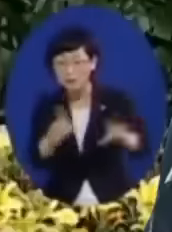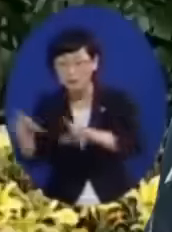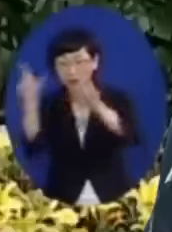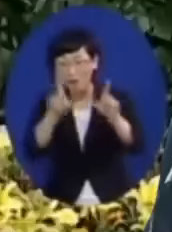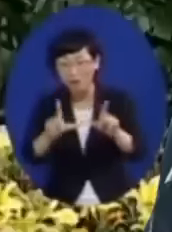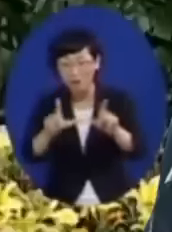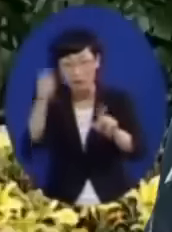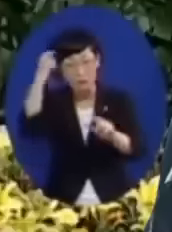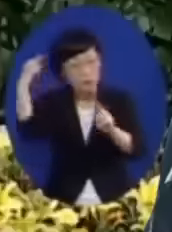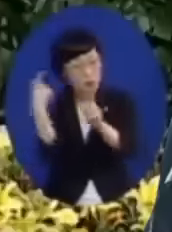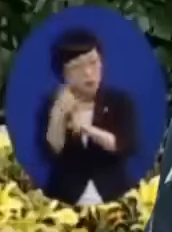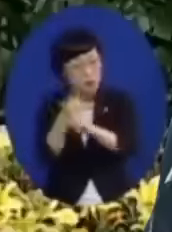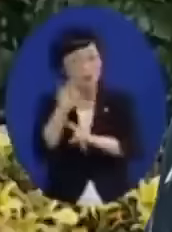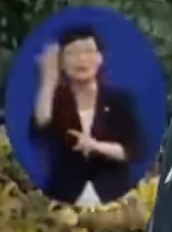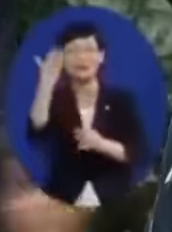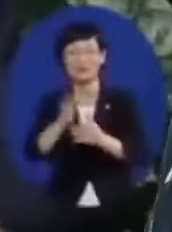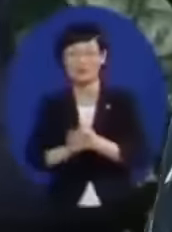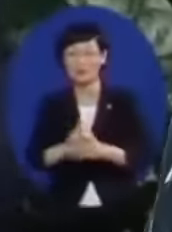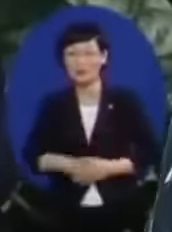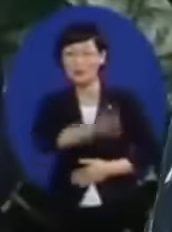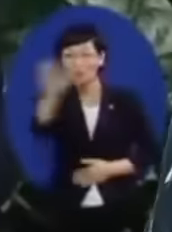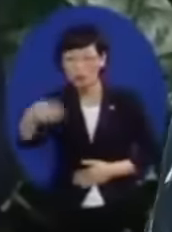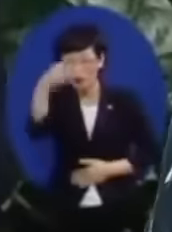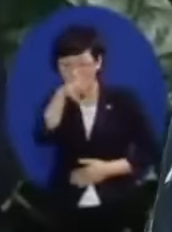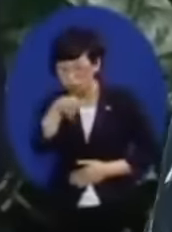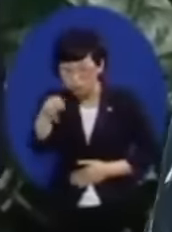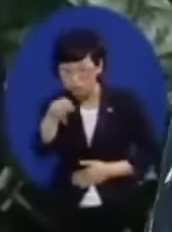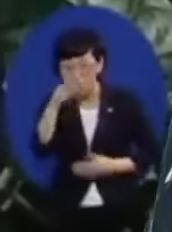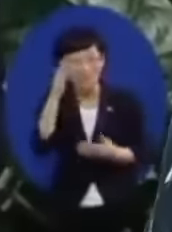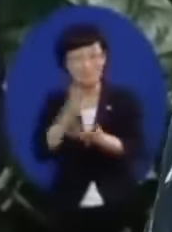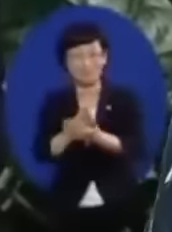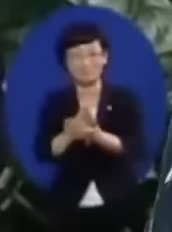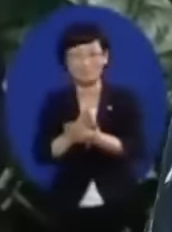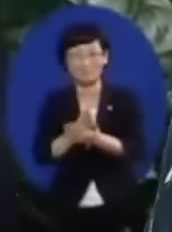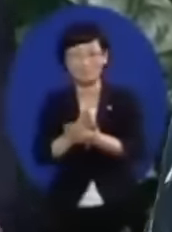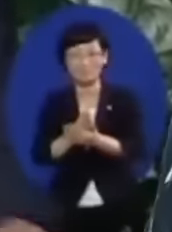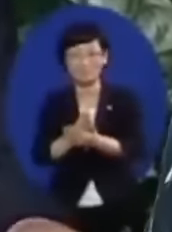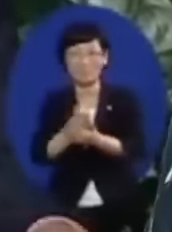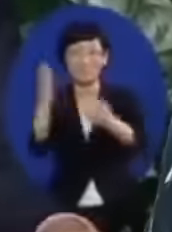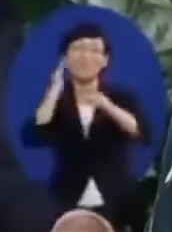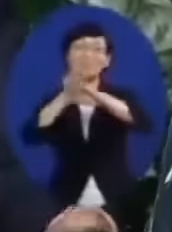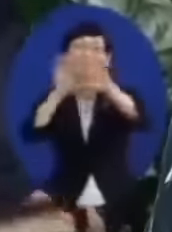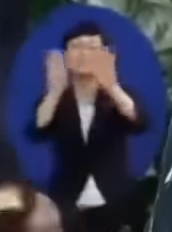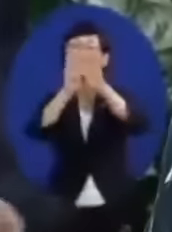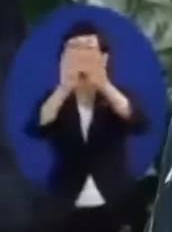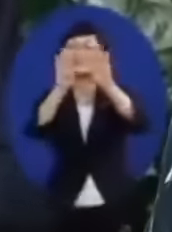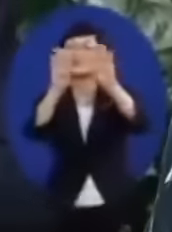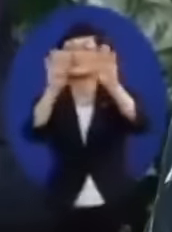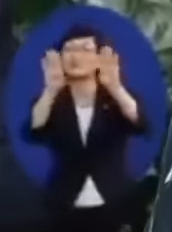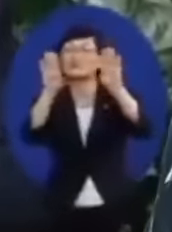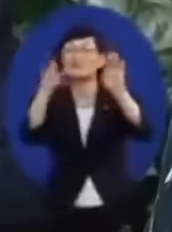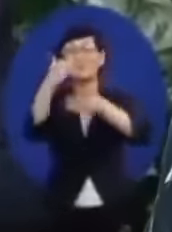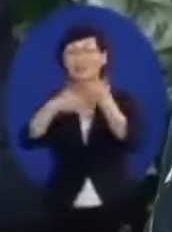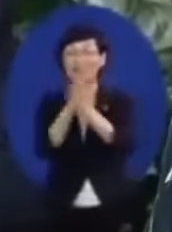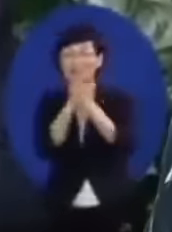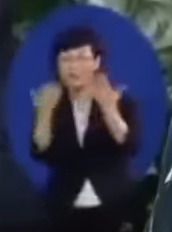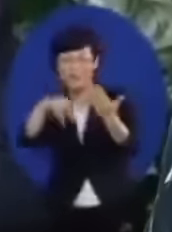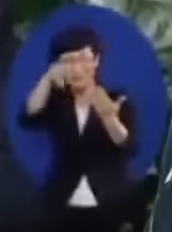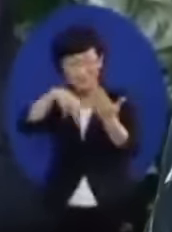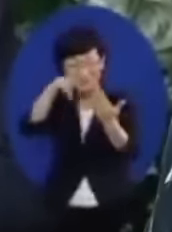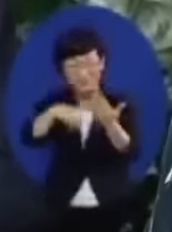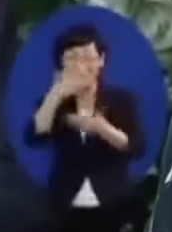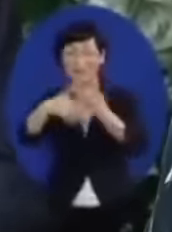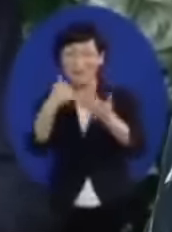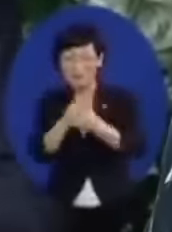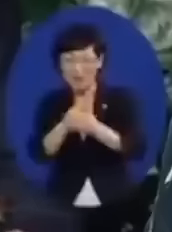생각이 달라지는 것입니다. 우리가 땅만 보지 않고 열린 문을 성경을 통하여 하나님을